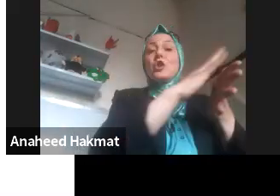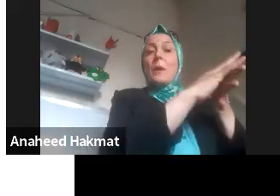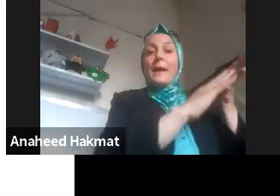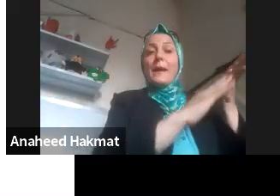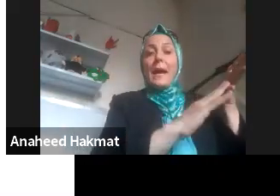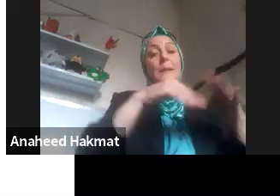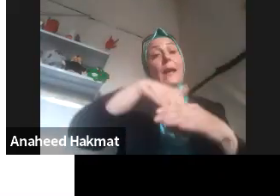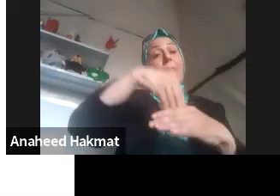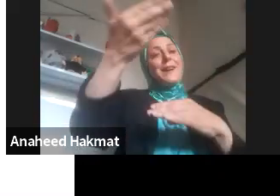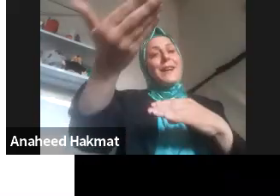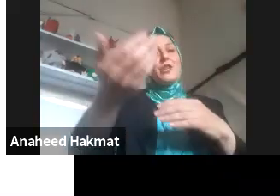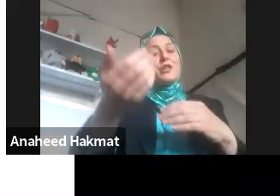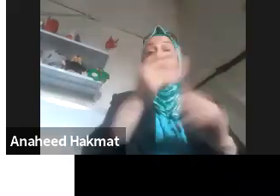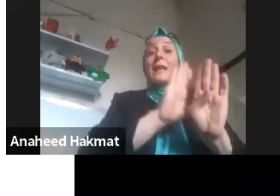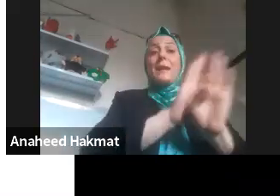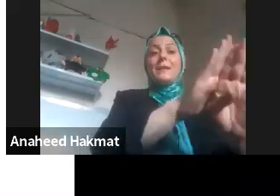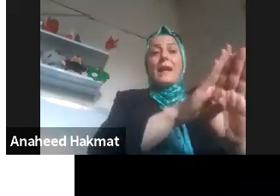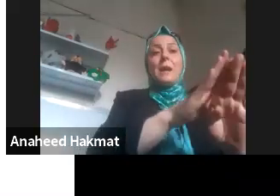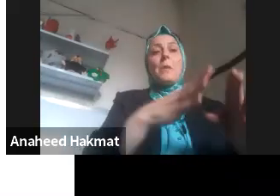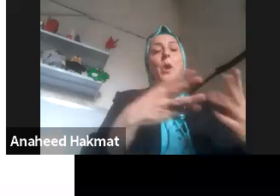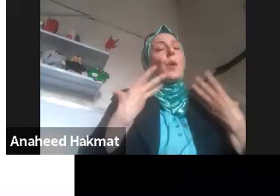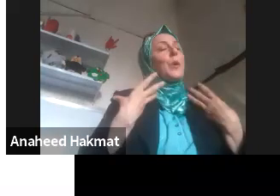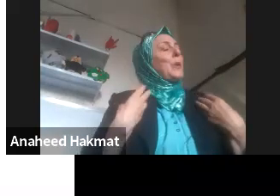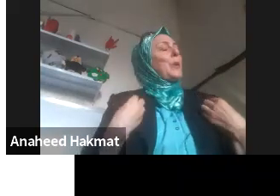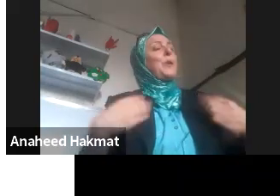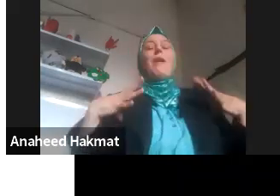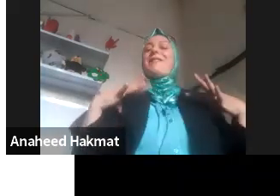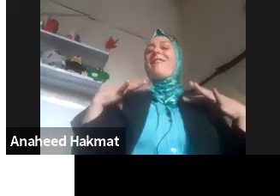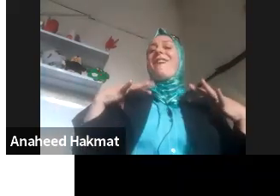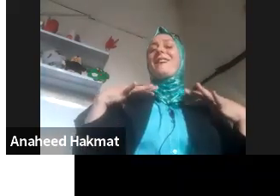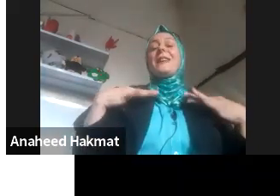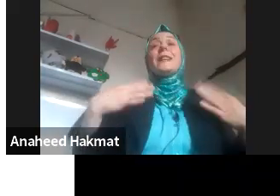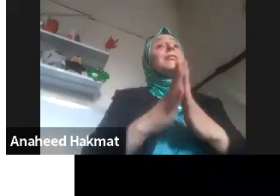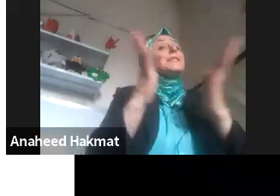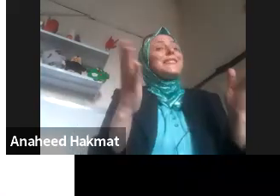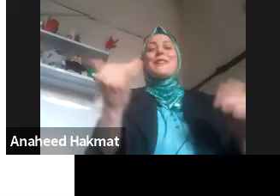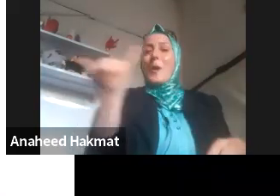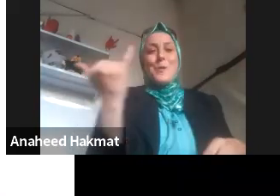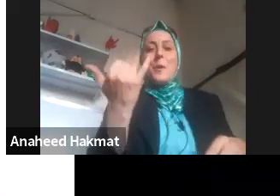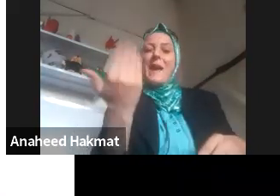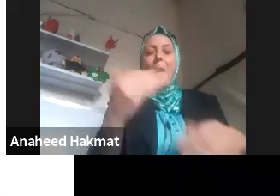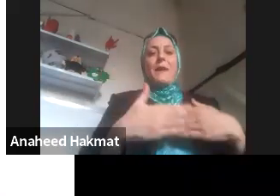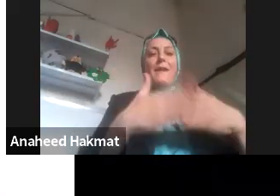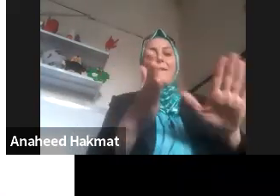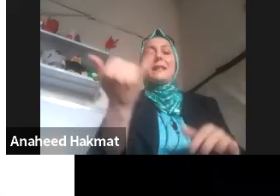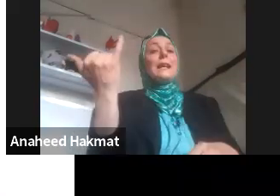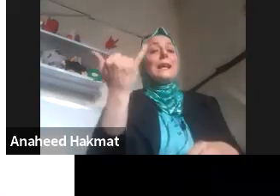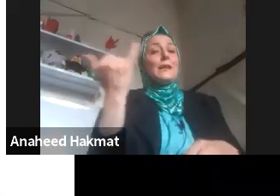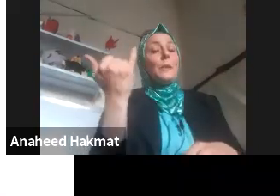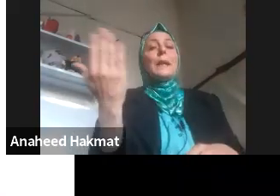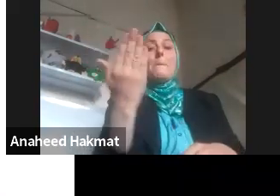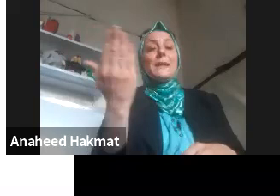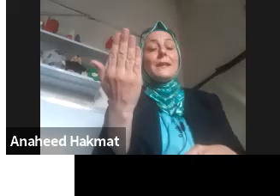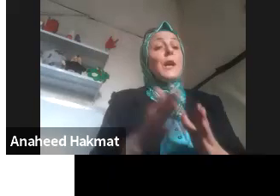دعم رفاهية العاملين قضية كتير مهمة قبل إعادة فتح المدارس. الملحق التقني رقم 3 جدا جميل، وفي